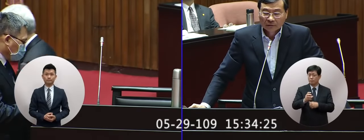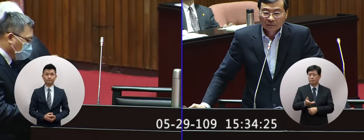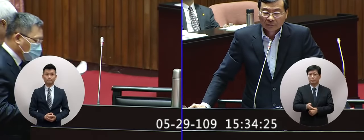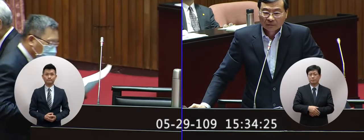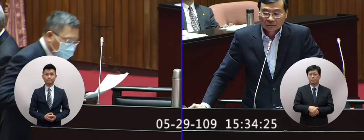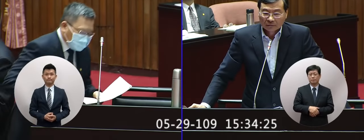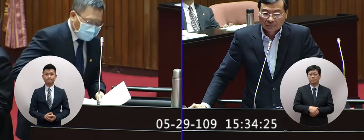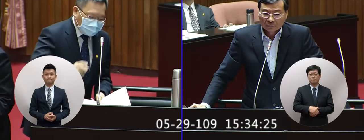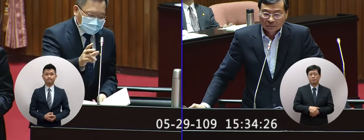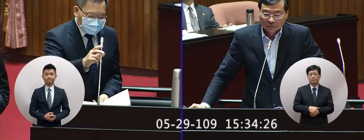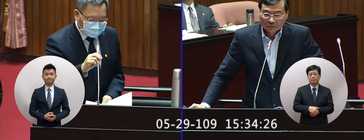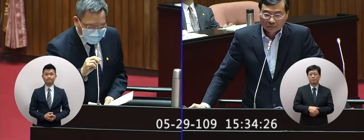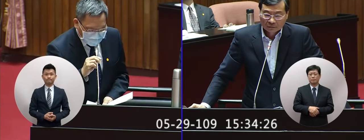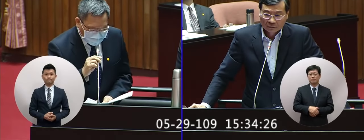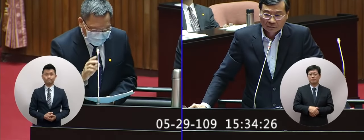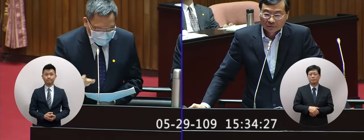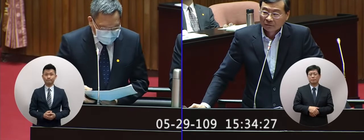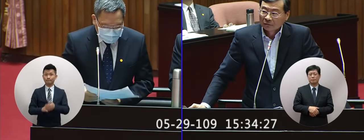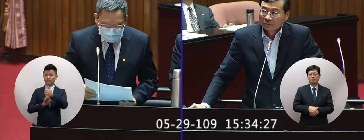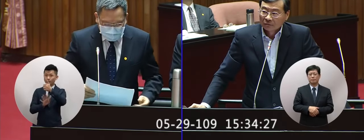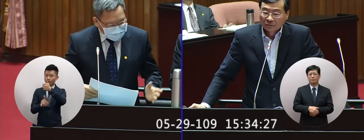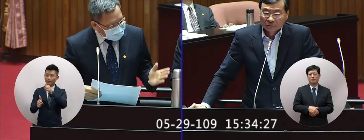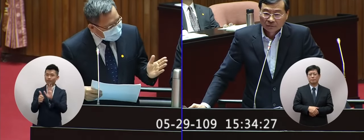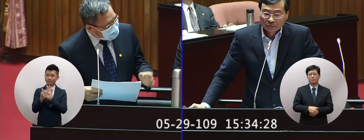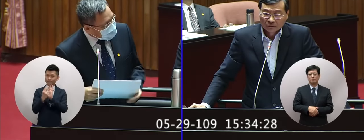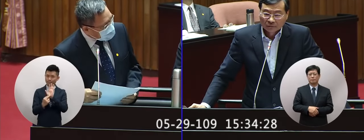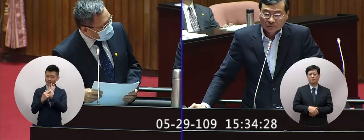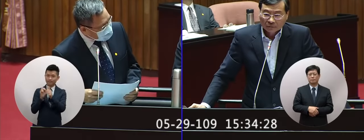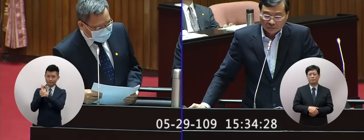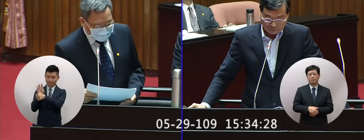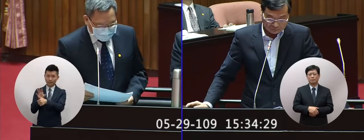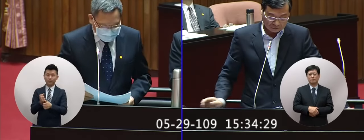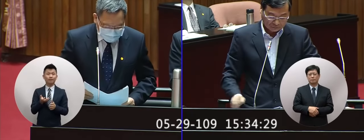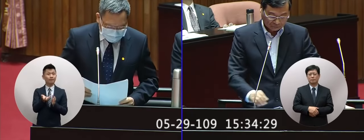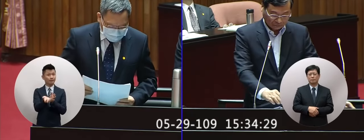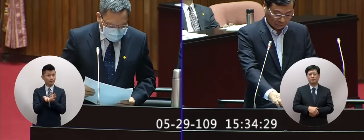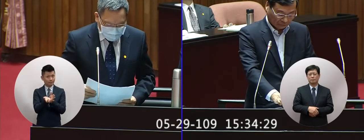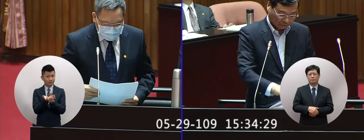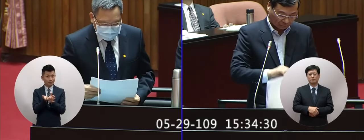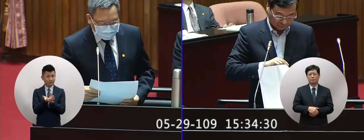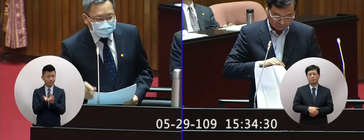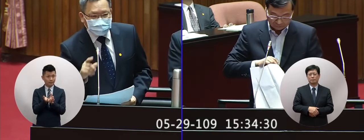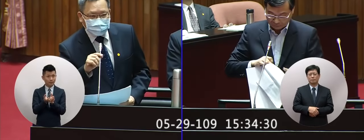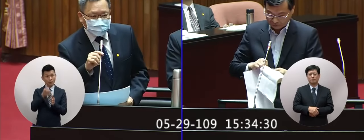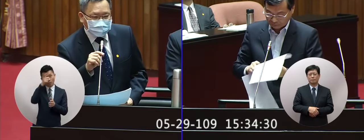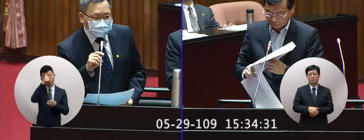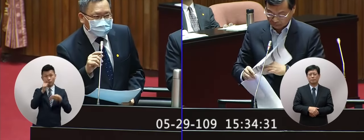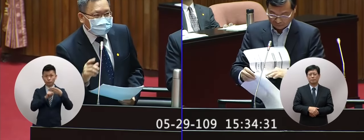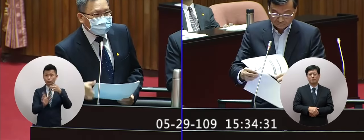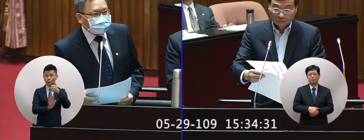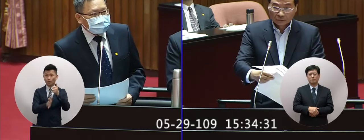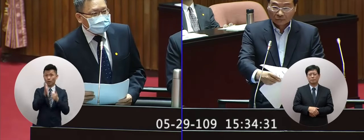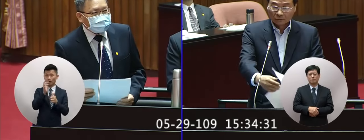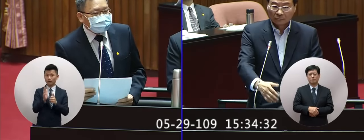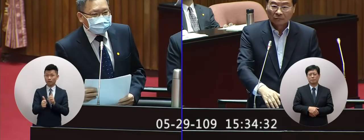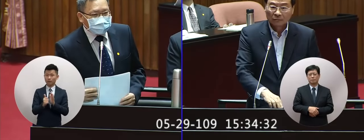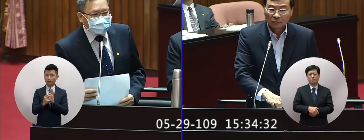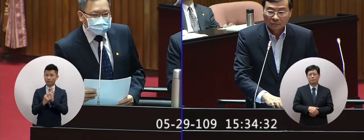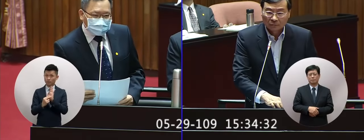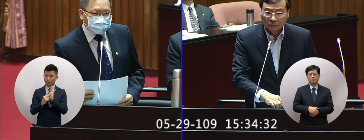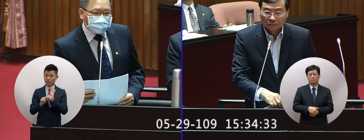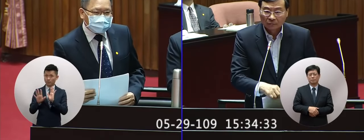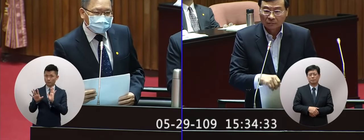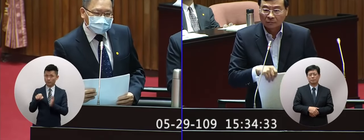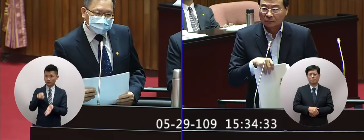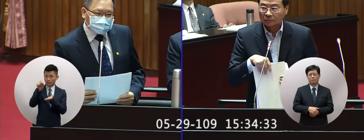跟委员报告了，事实上刚才这个 黄主委所提到的这个部